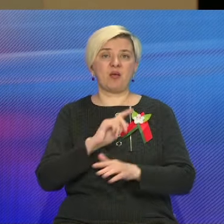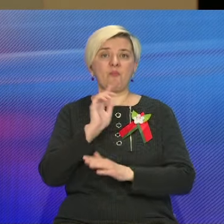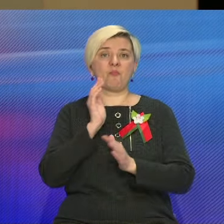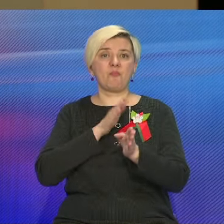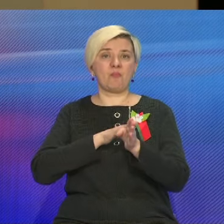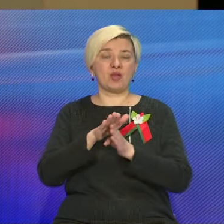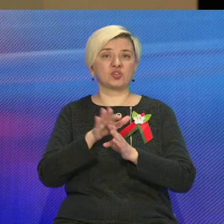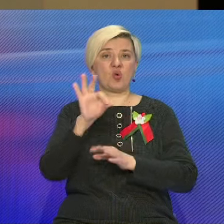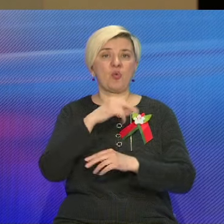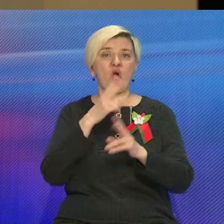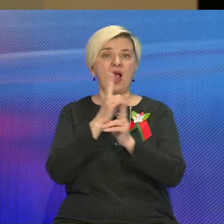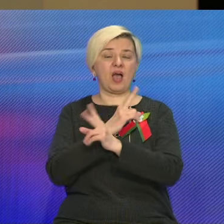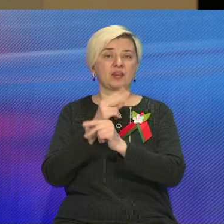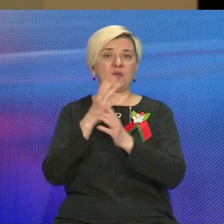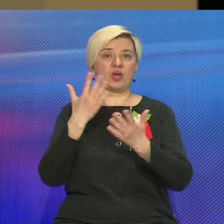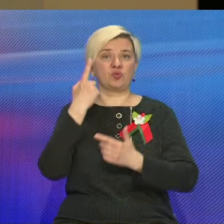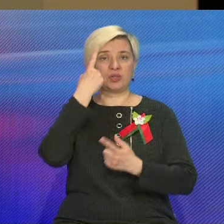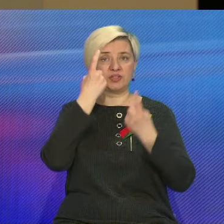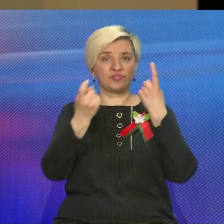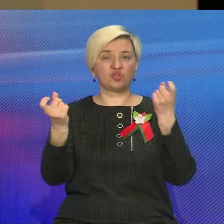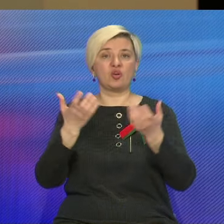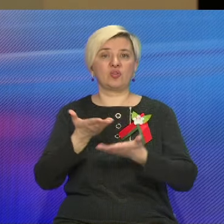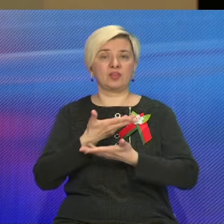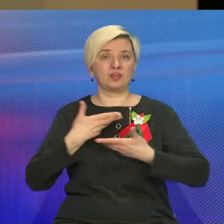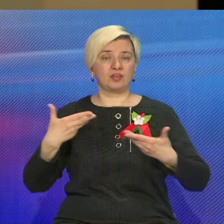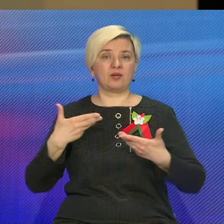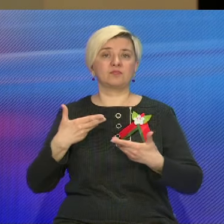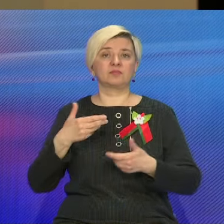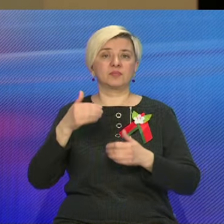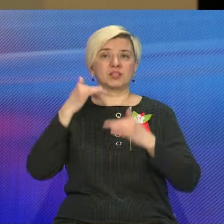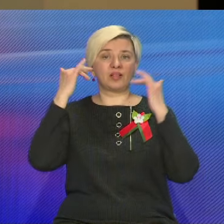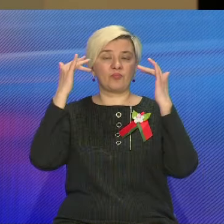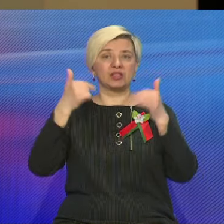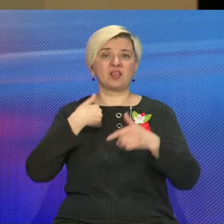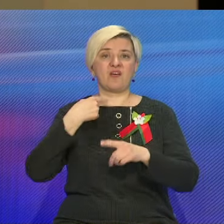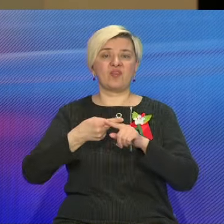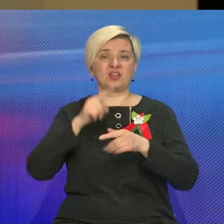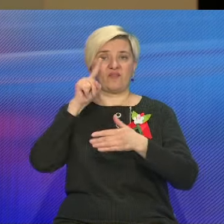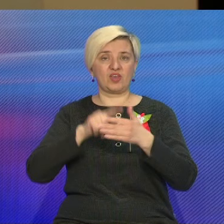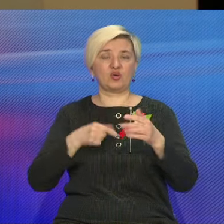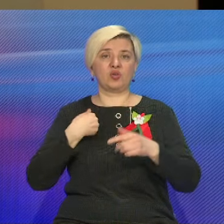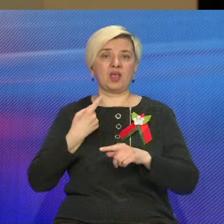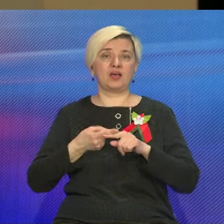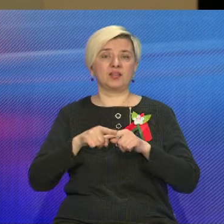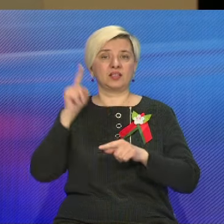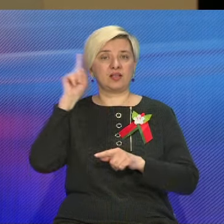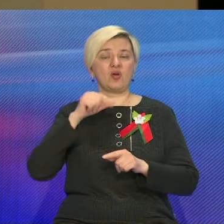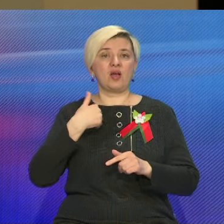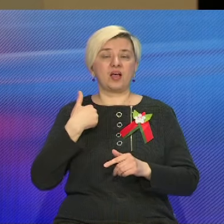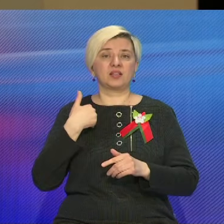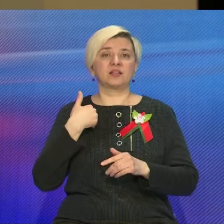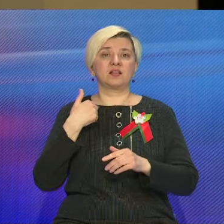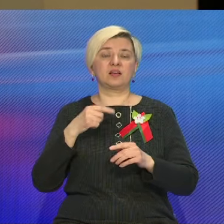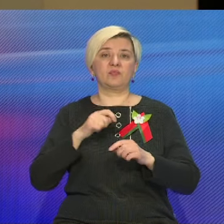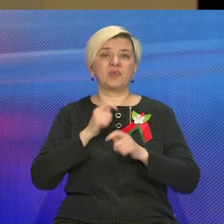ангелах, которые нас защищают с небес, и я в это верю и это знаю. И я хотела передать этой песне, как важно помнить